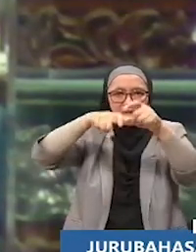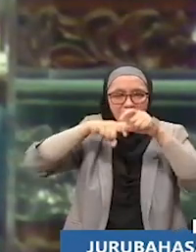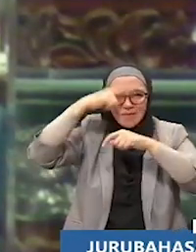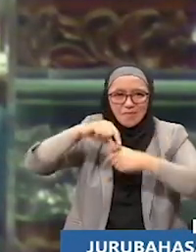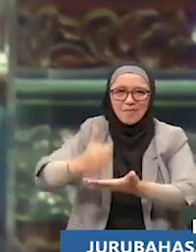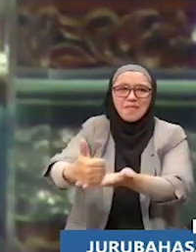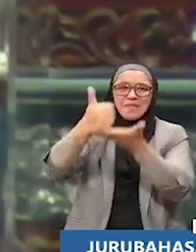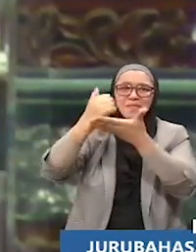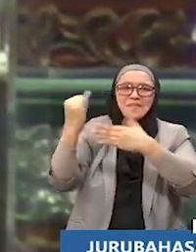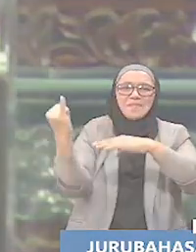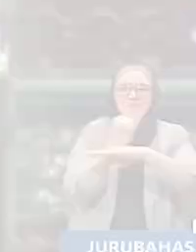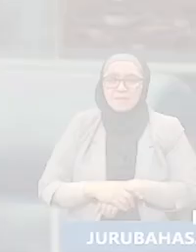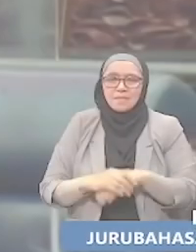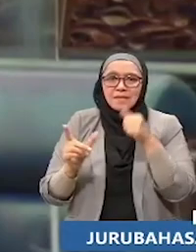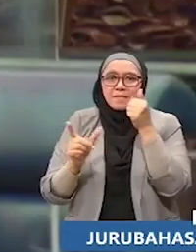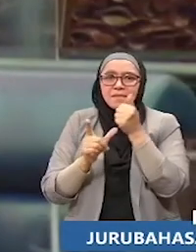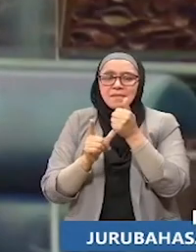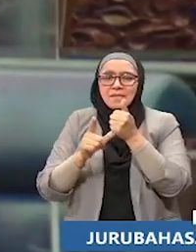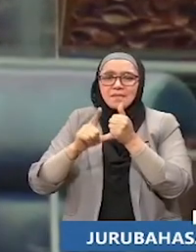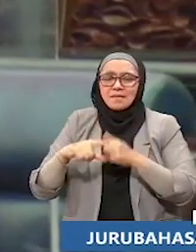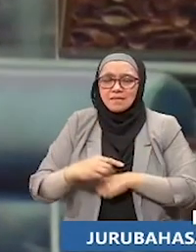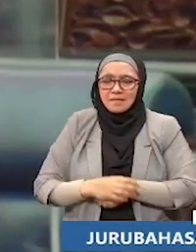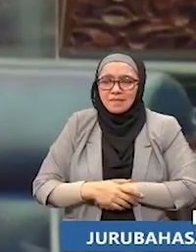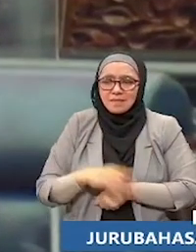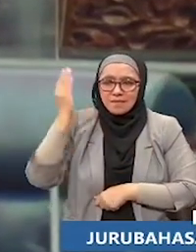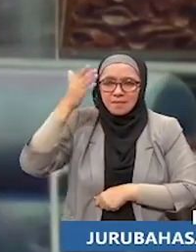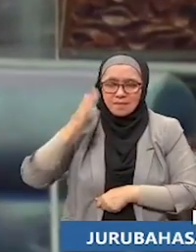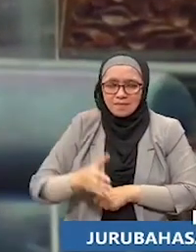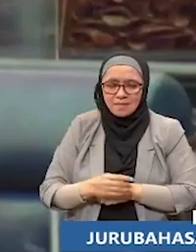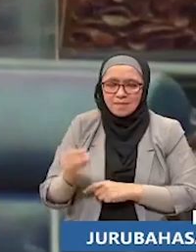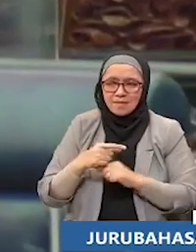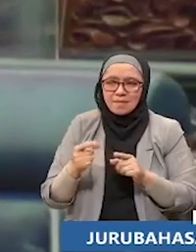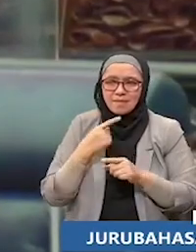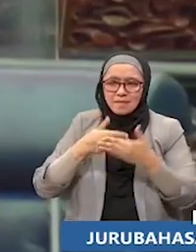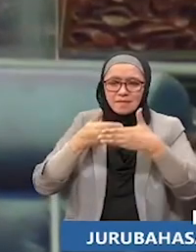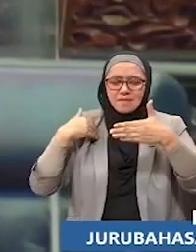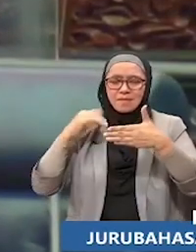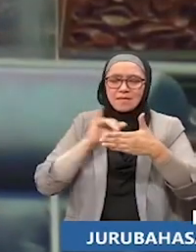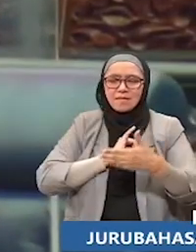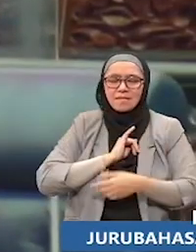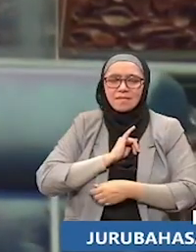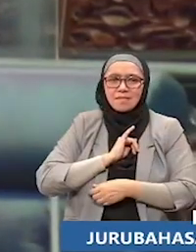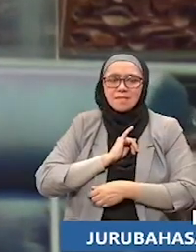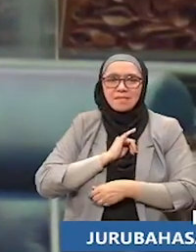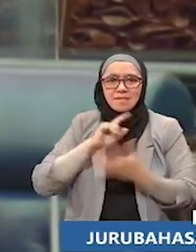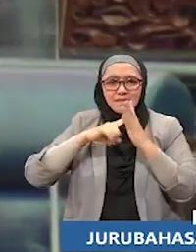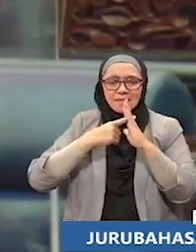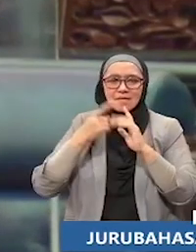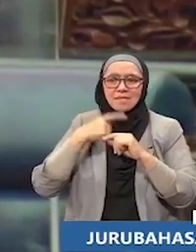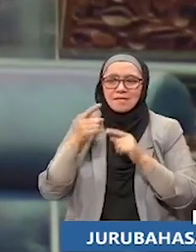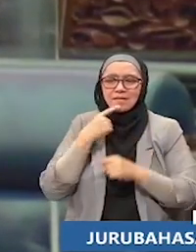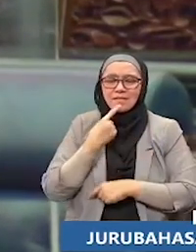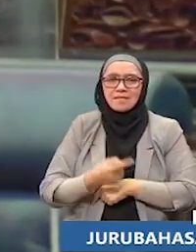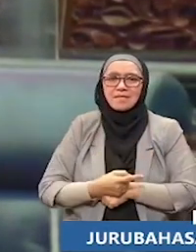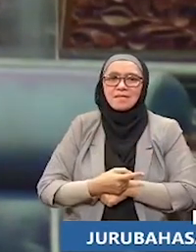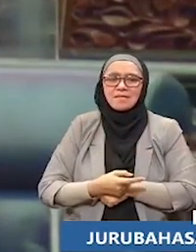kita. Terima kasih. Sebelum saya mulakan soalan saya, ingin saya merakamkan penghargaan Dewan ini kepada Yang